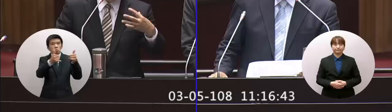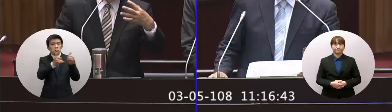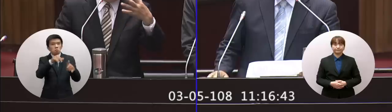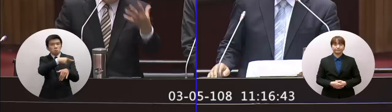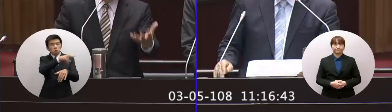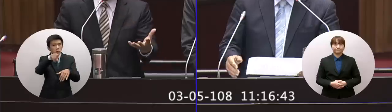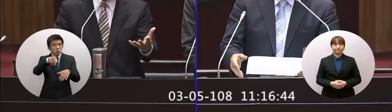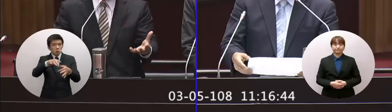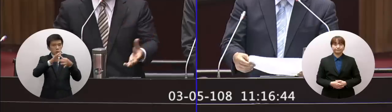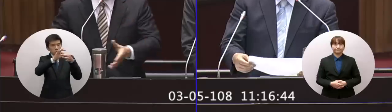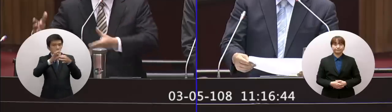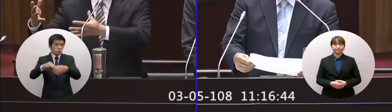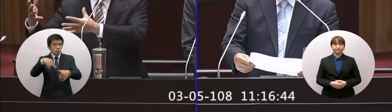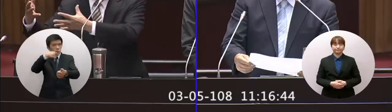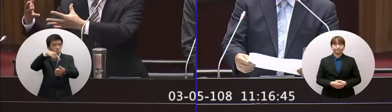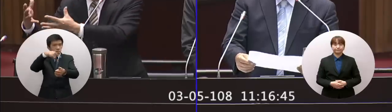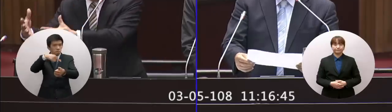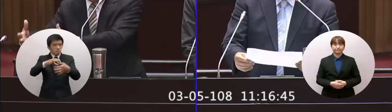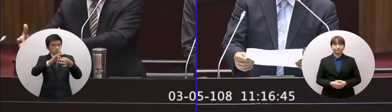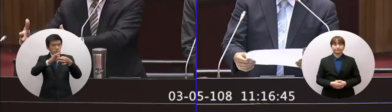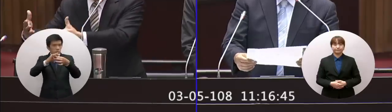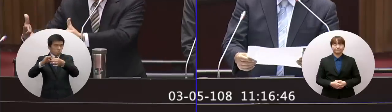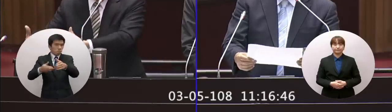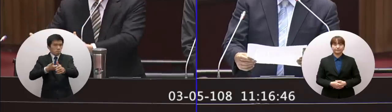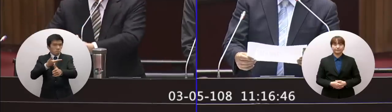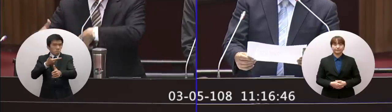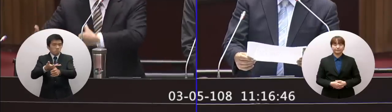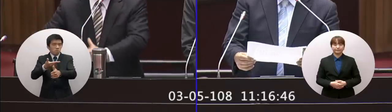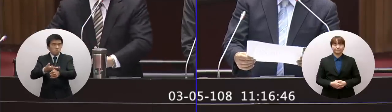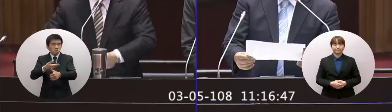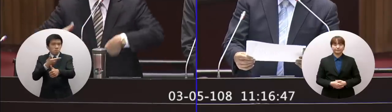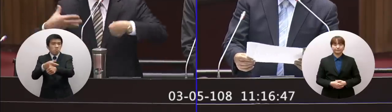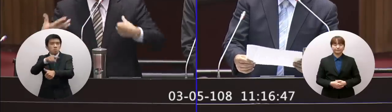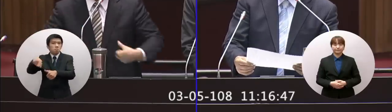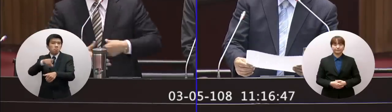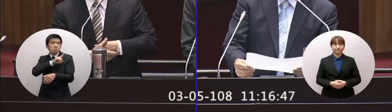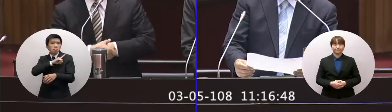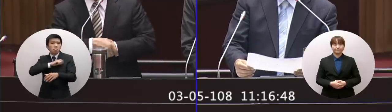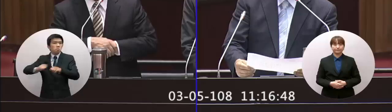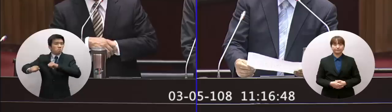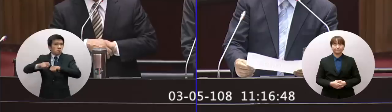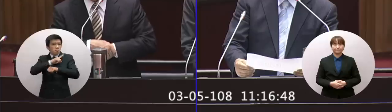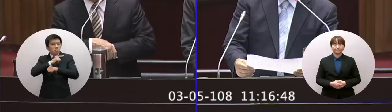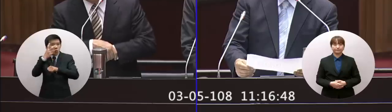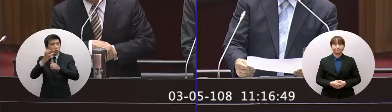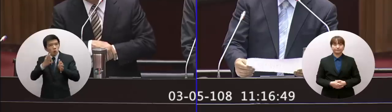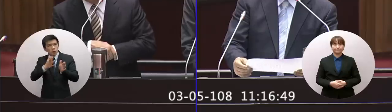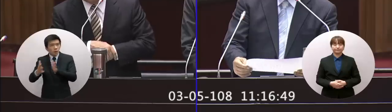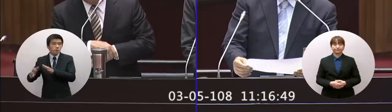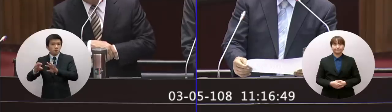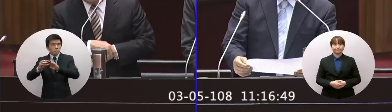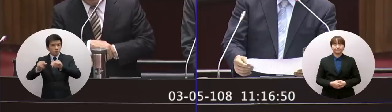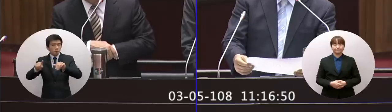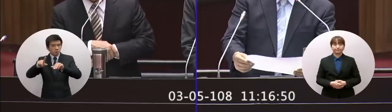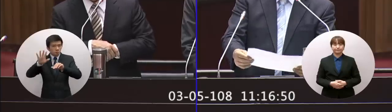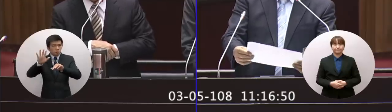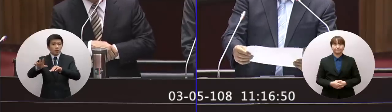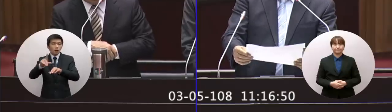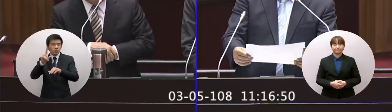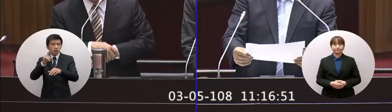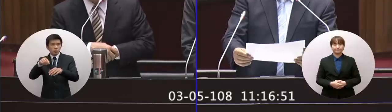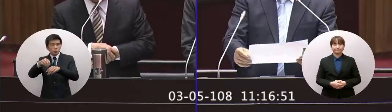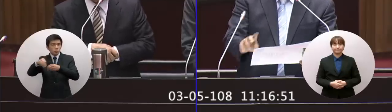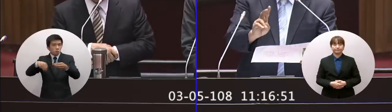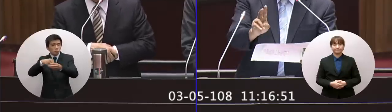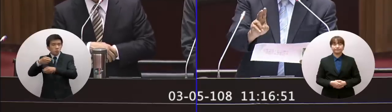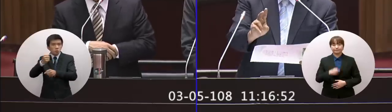一代一代的好的人才来管理这些土地，让土地能够有效而且能够好的运